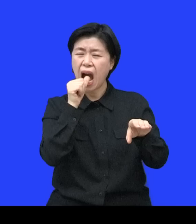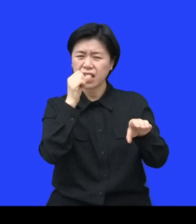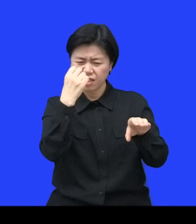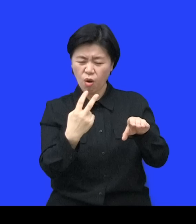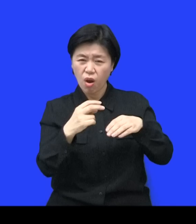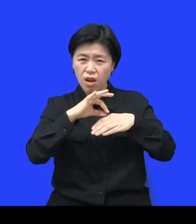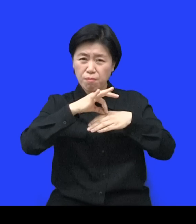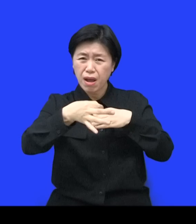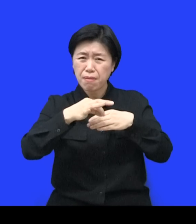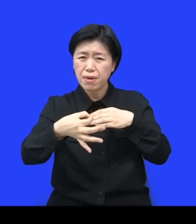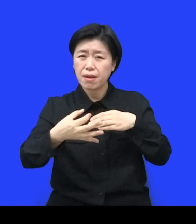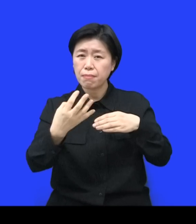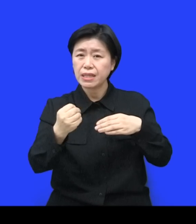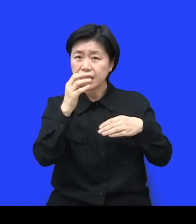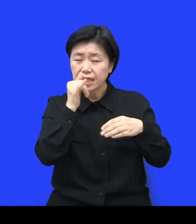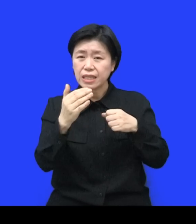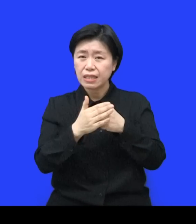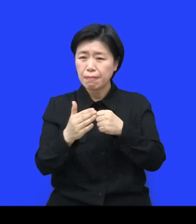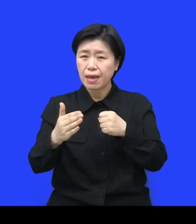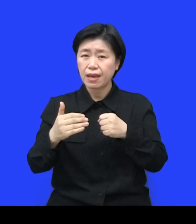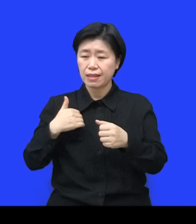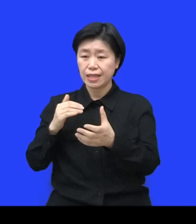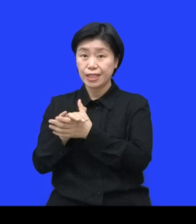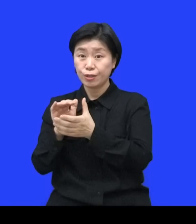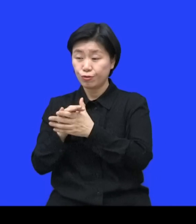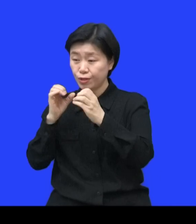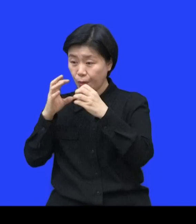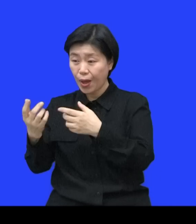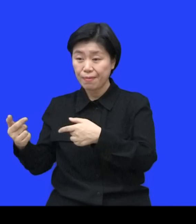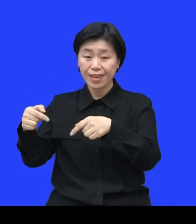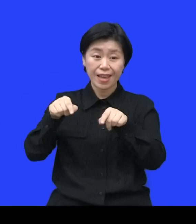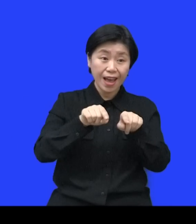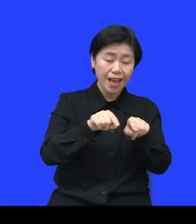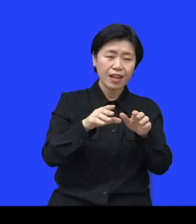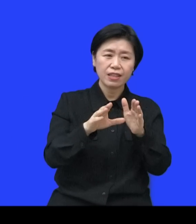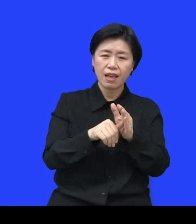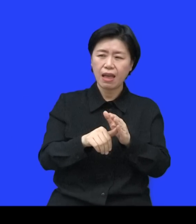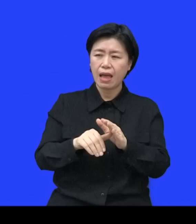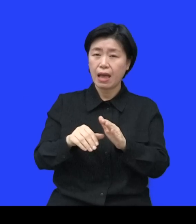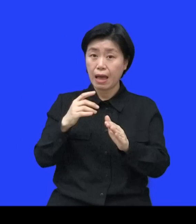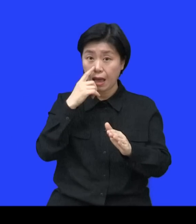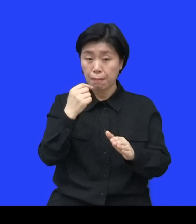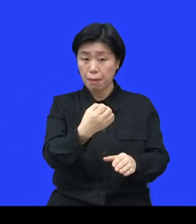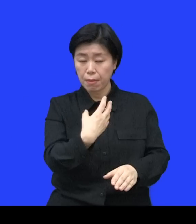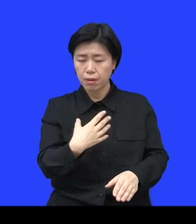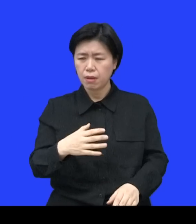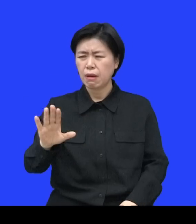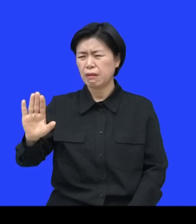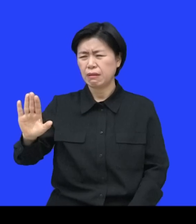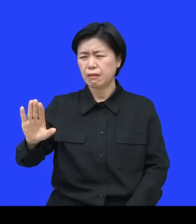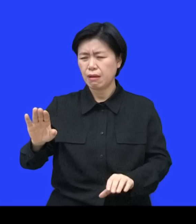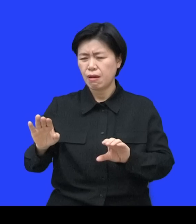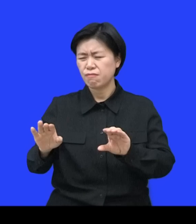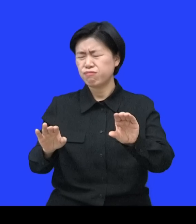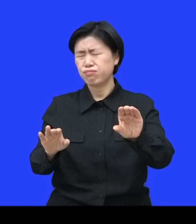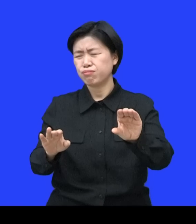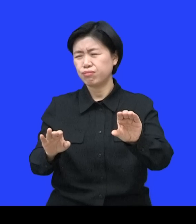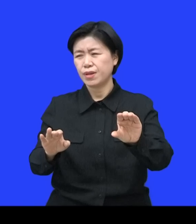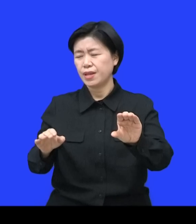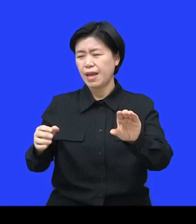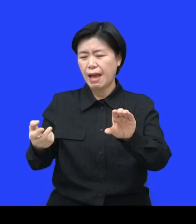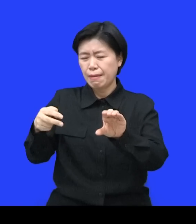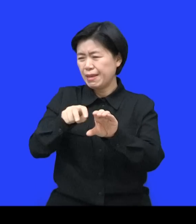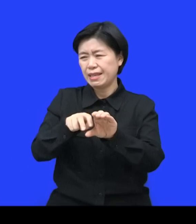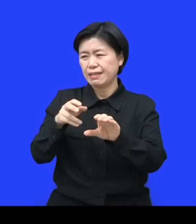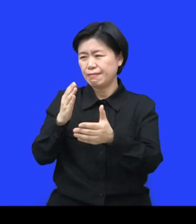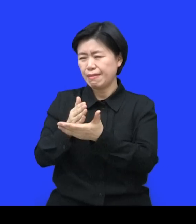전도하지 말라고. 나 차를 너무 차가 구식이니까 보기가 힘들어가지고 언덕을 못 올라가고 기름이